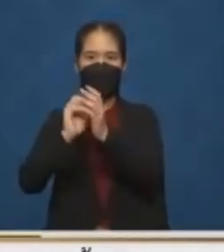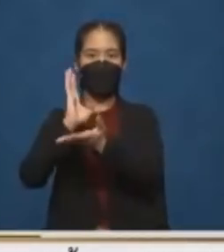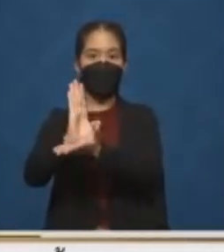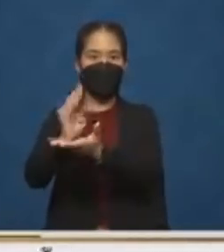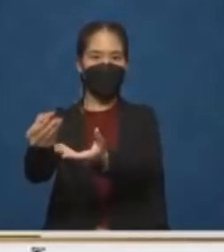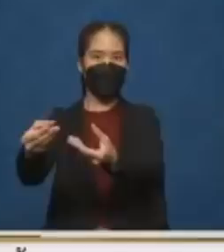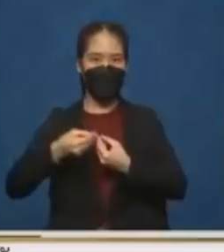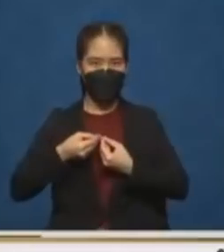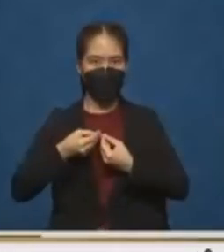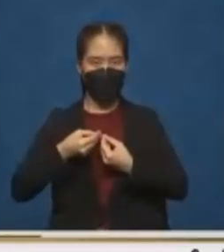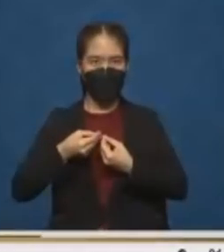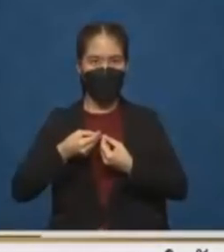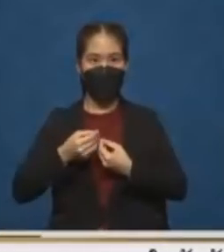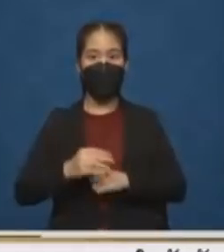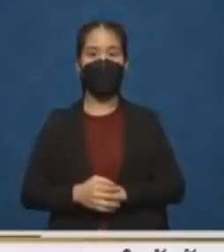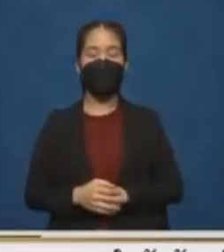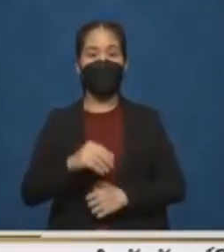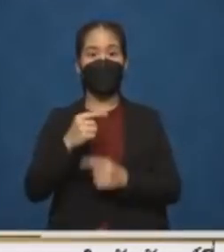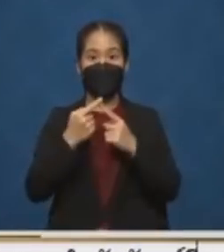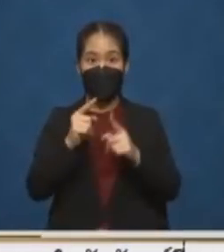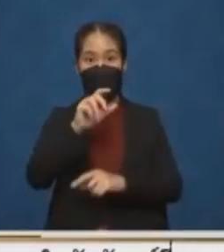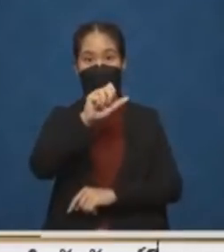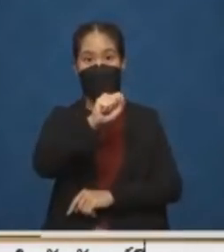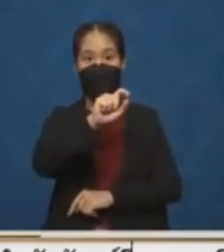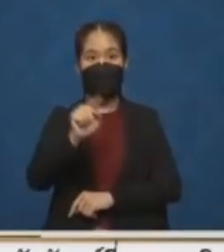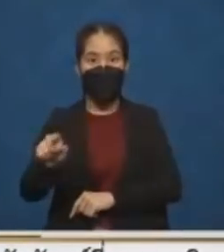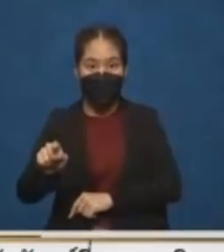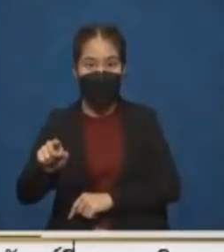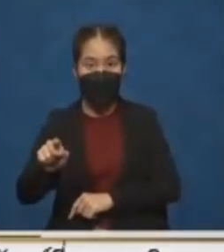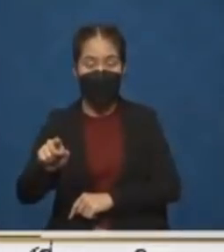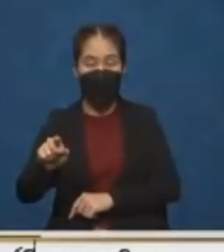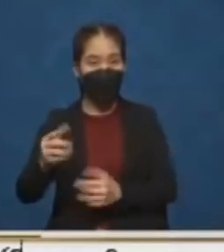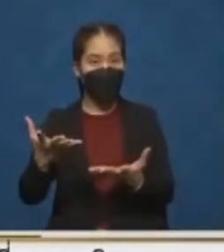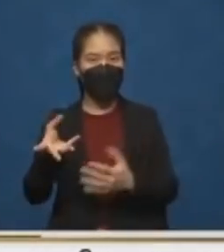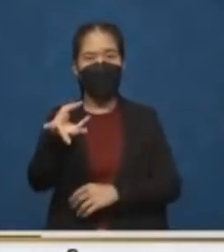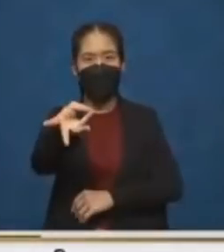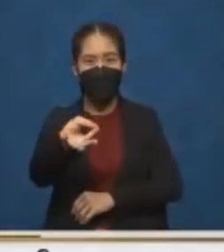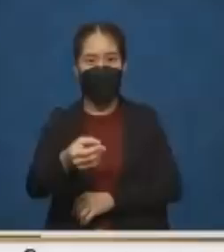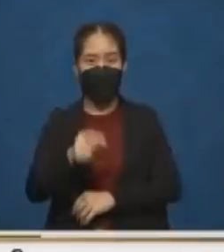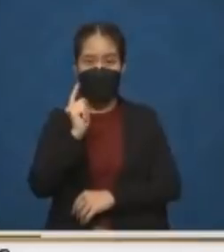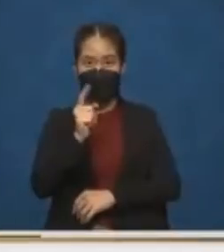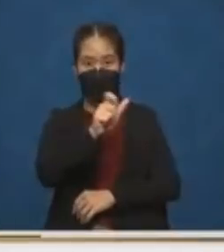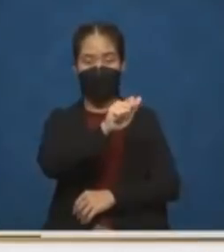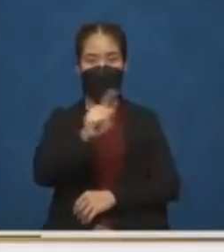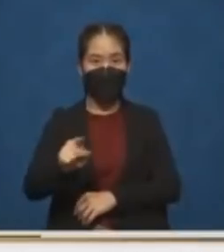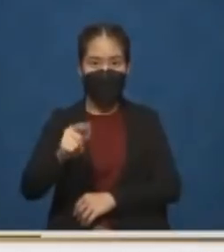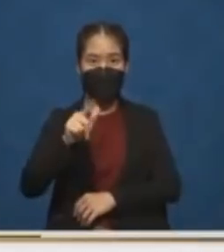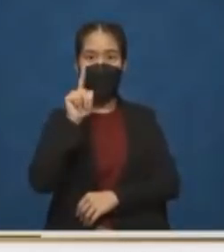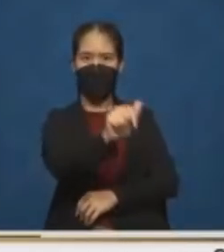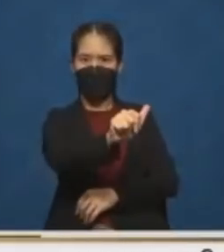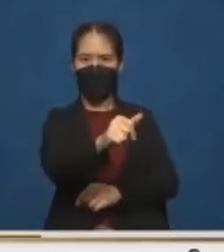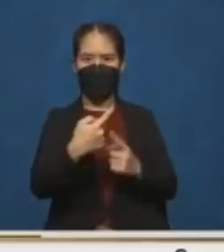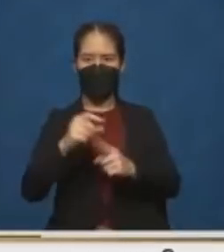นนี้มากกวาวัคซีน AstraZeneca ซึงเป็วัคซีนหลักนะครับแล้วก